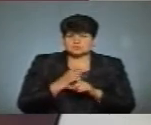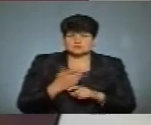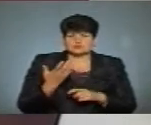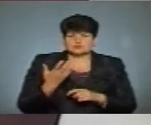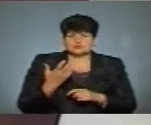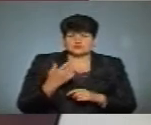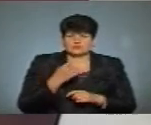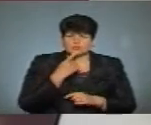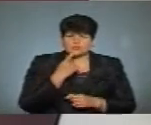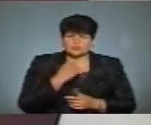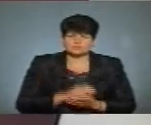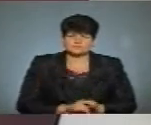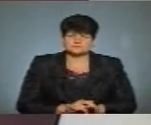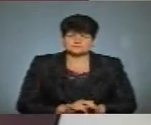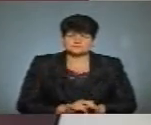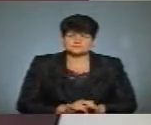норму.